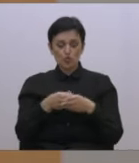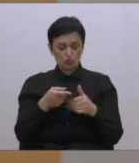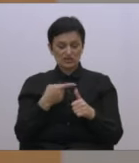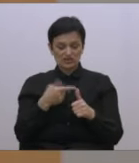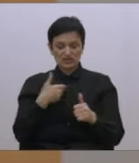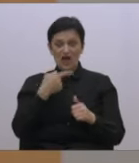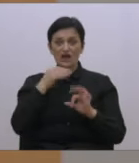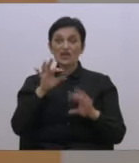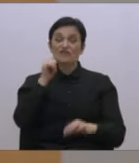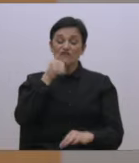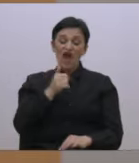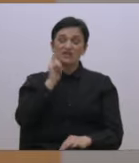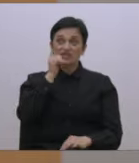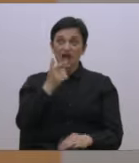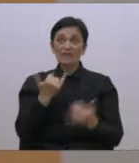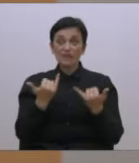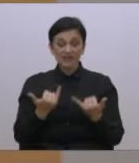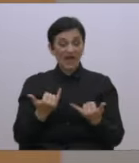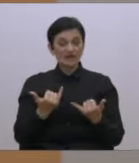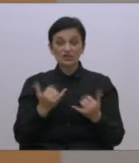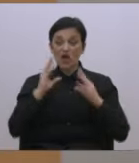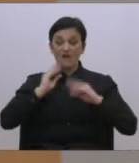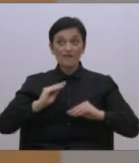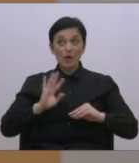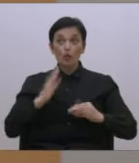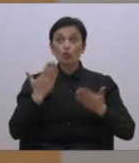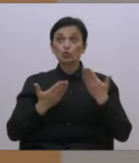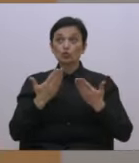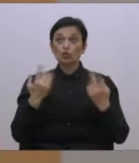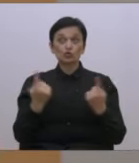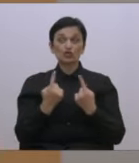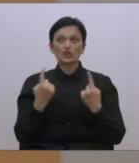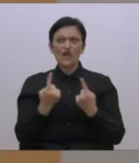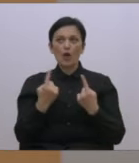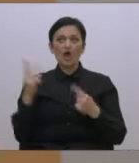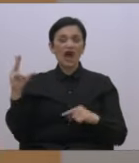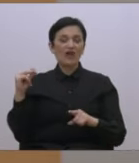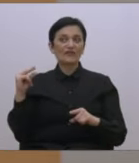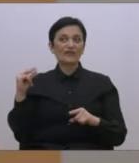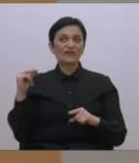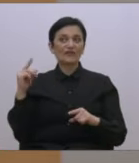და ხვალ იქნება თუ ზეგ იქნება დღეს ალბათ არ მოესწრებ ხა თუ ჩაულებრივად